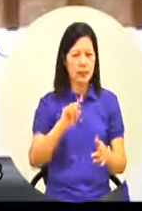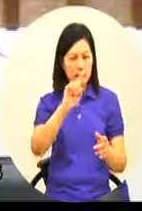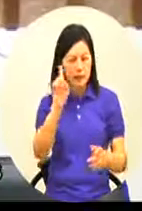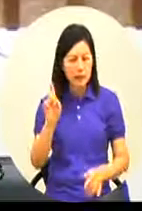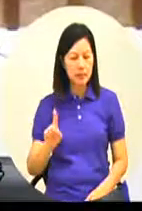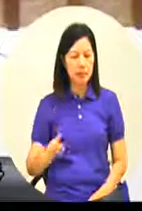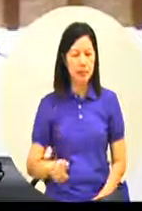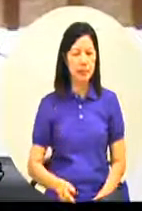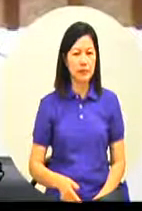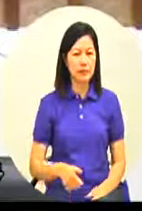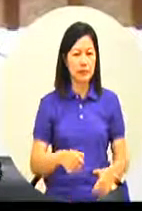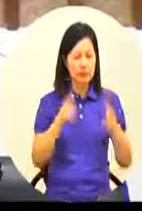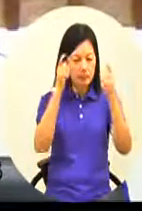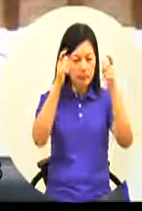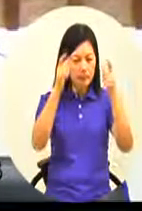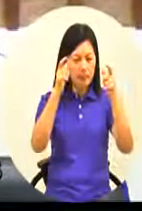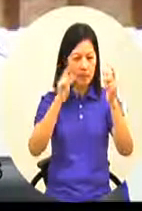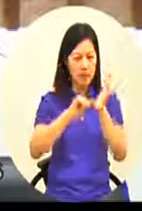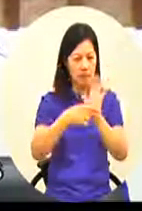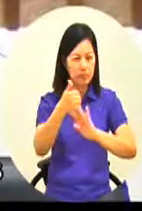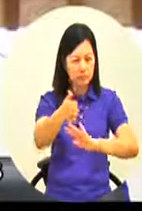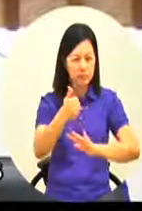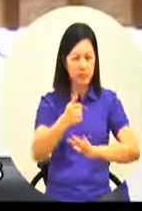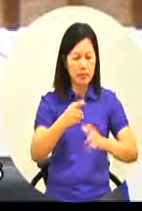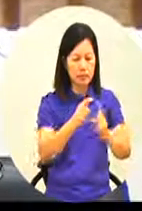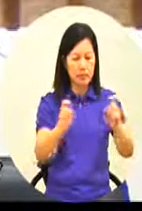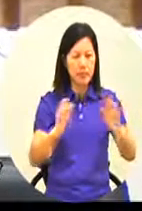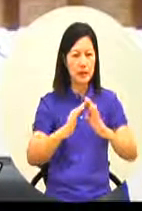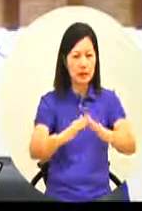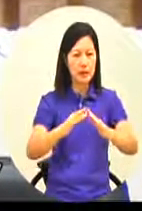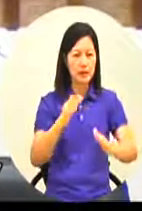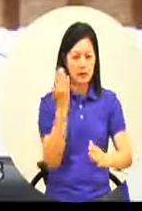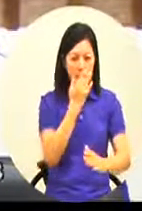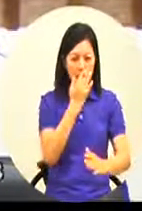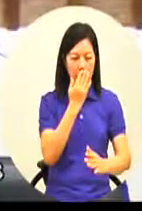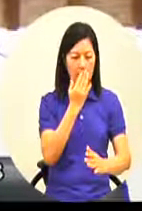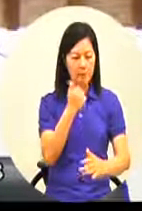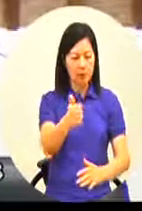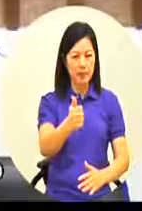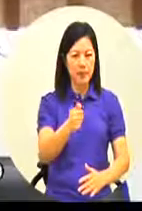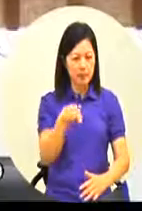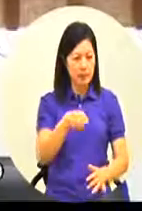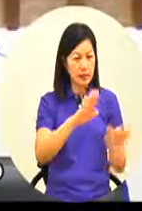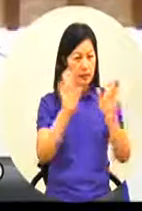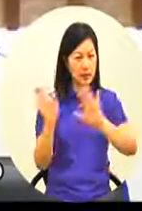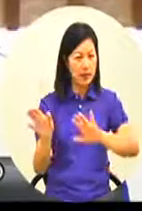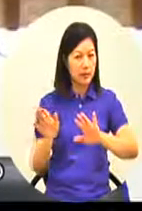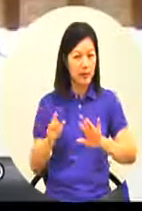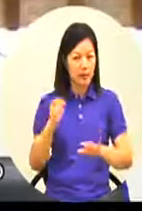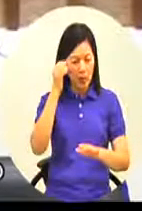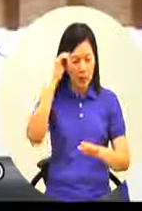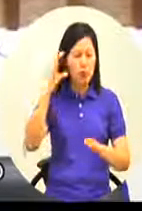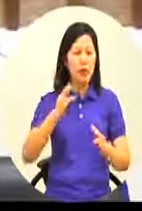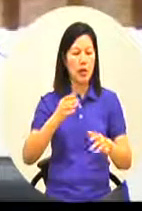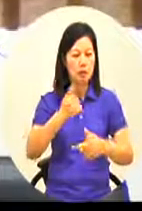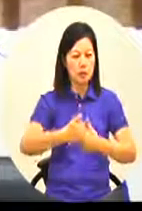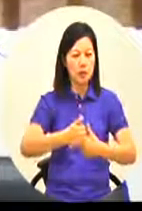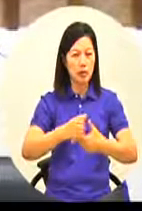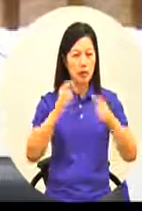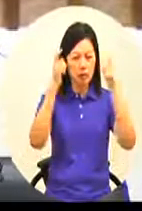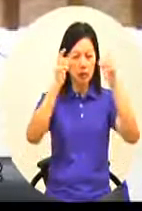高雄更好，让城市更美。好、哦，这样子的方式去创造高雄市，我支